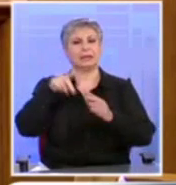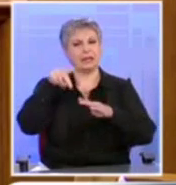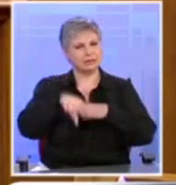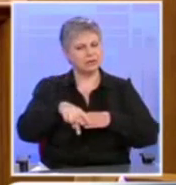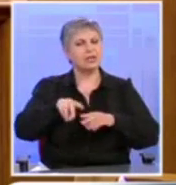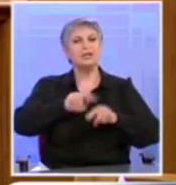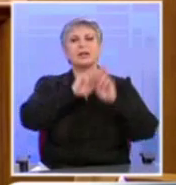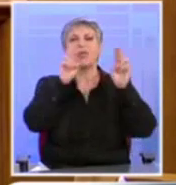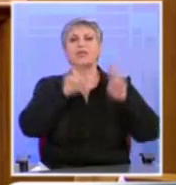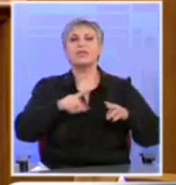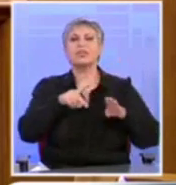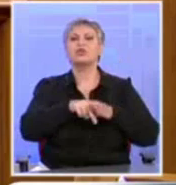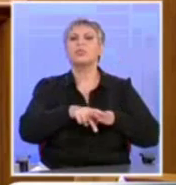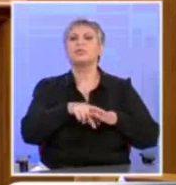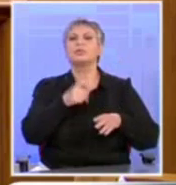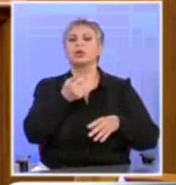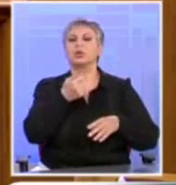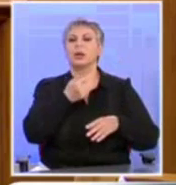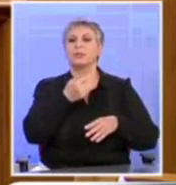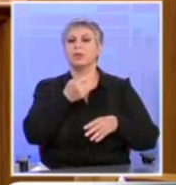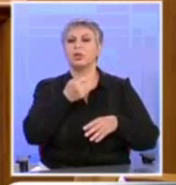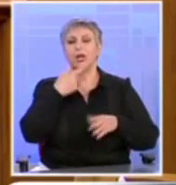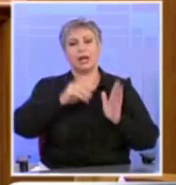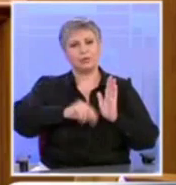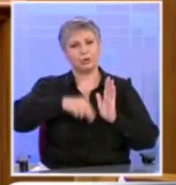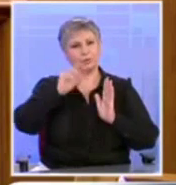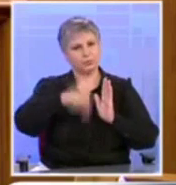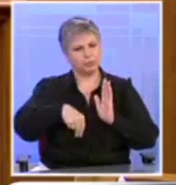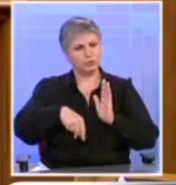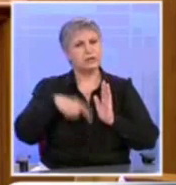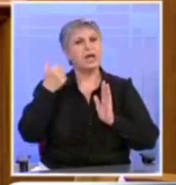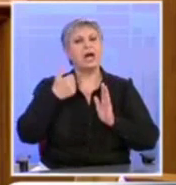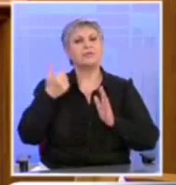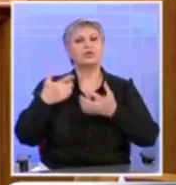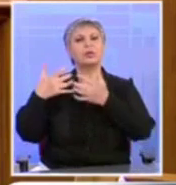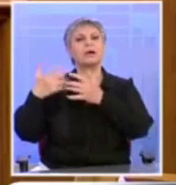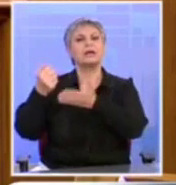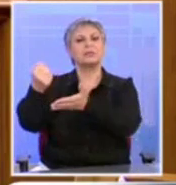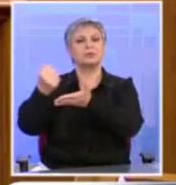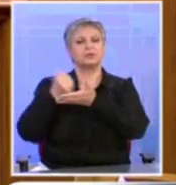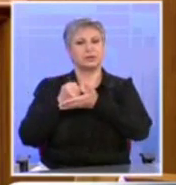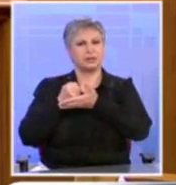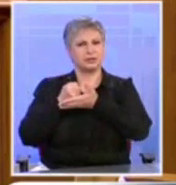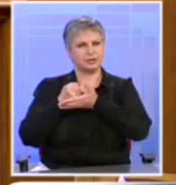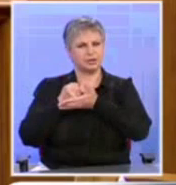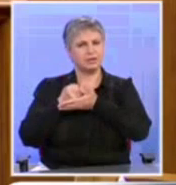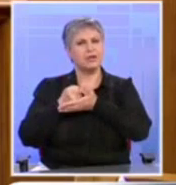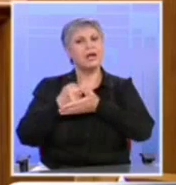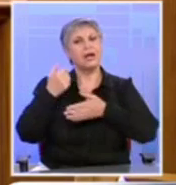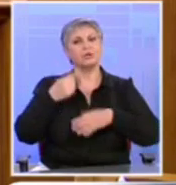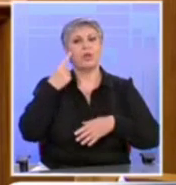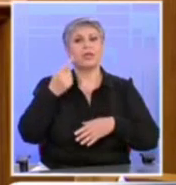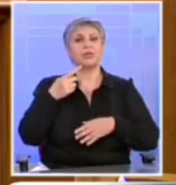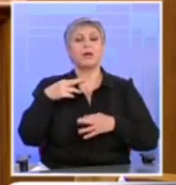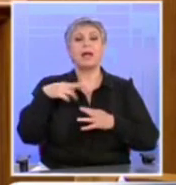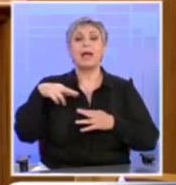του, που θα πάνε προς το ESM. Και εδώ να παρατηρήσουμε ότι το επιτόκιο προς